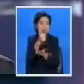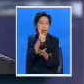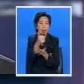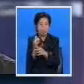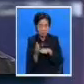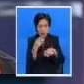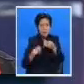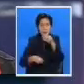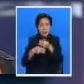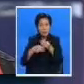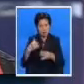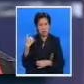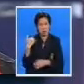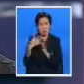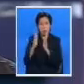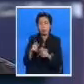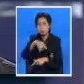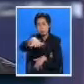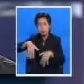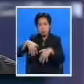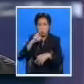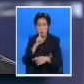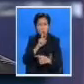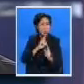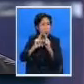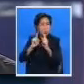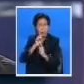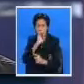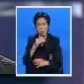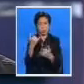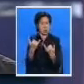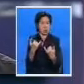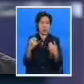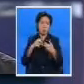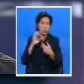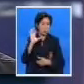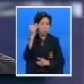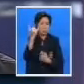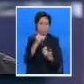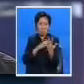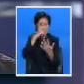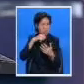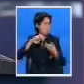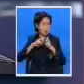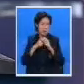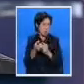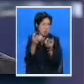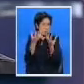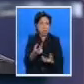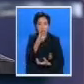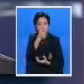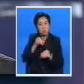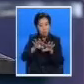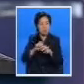นึงนะครับผมไม่ค่อยสบายใจมีคนชอบไปพูดว่าโอ๊ยเรามีปัญหามากที่สุดในโลกอะไรต่างๆเหล่านี้ที่จริงไม่ใช่นะครับ